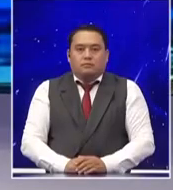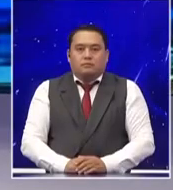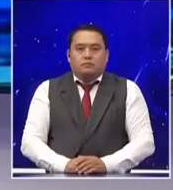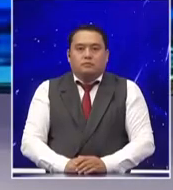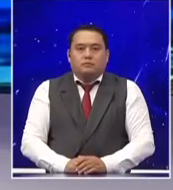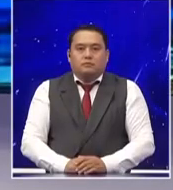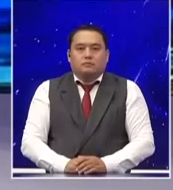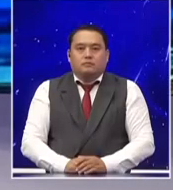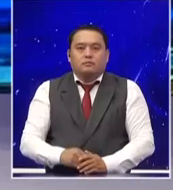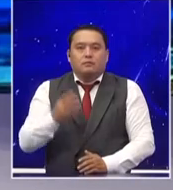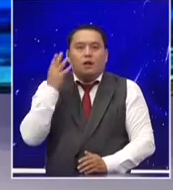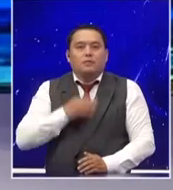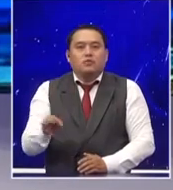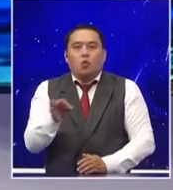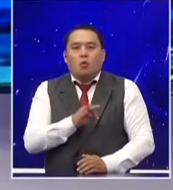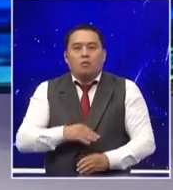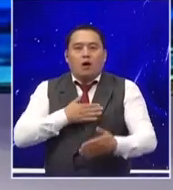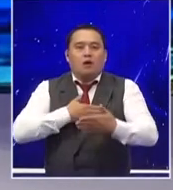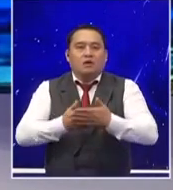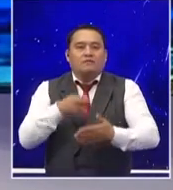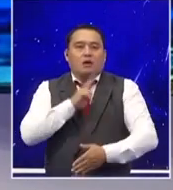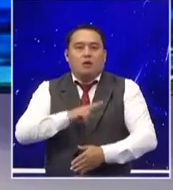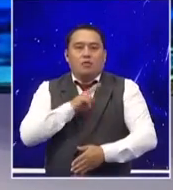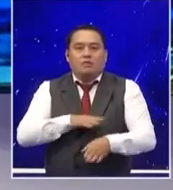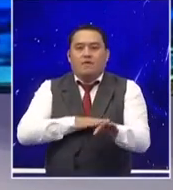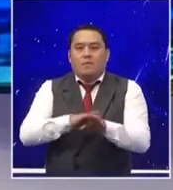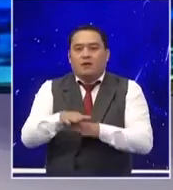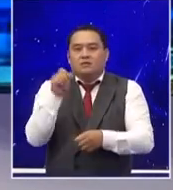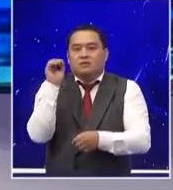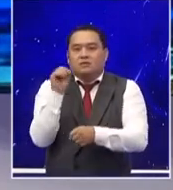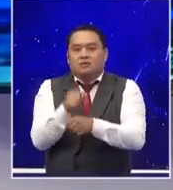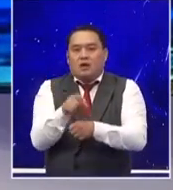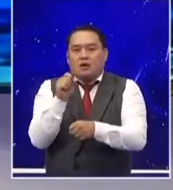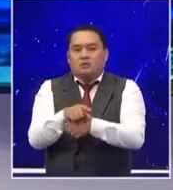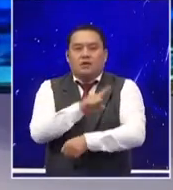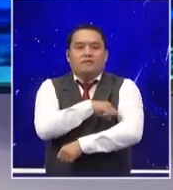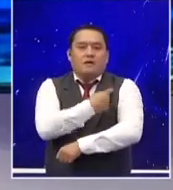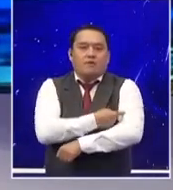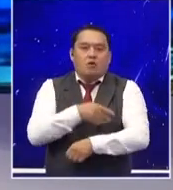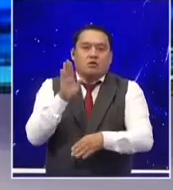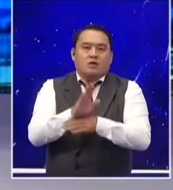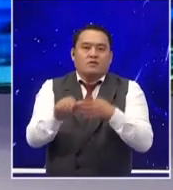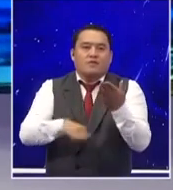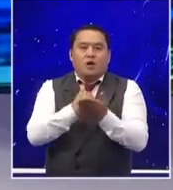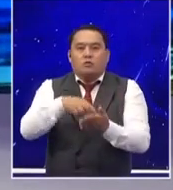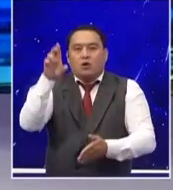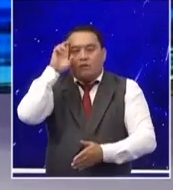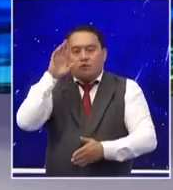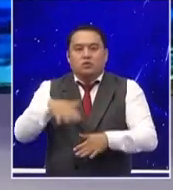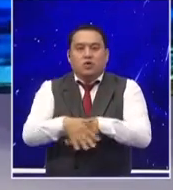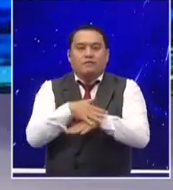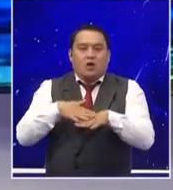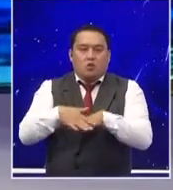в алматинской области ведется активная работа по реализации задач в сфере здравоохранения поставленных главой государства в послании народу